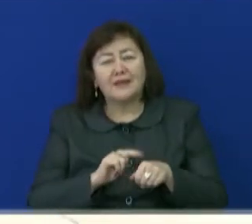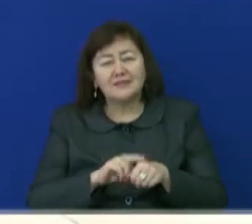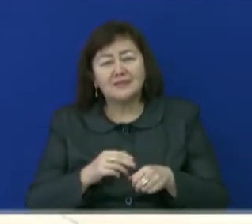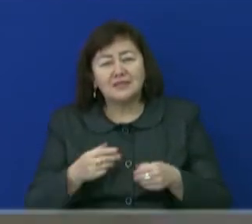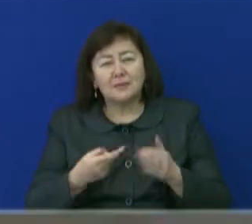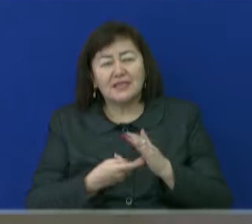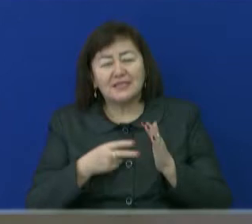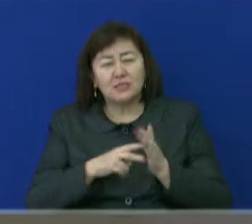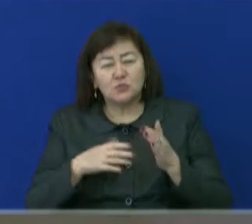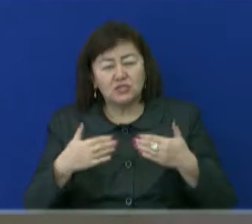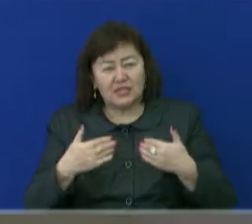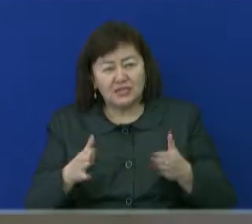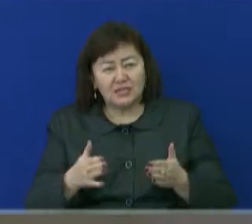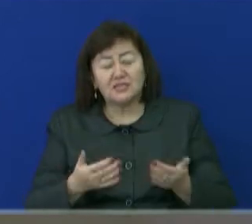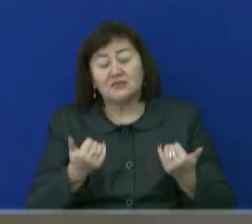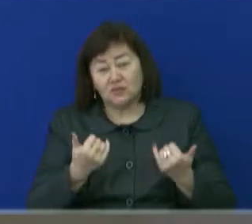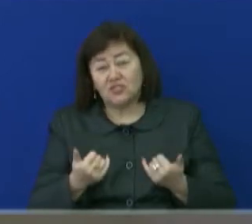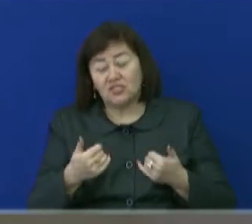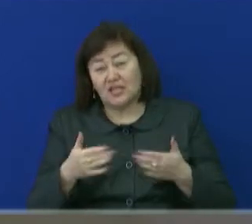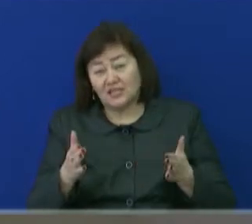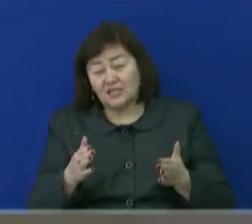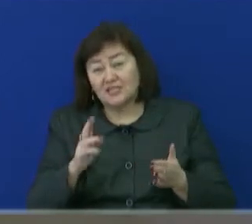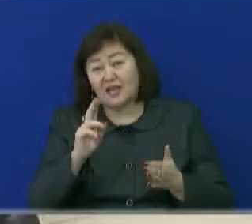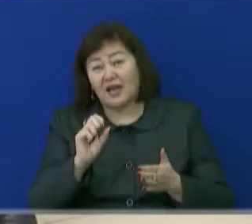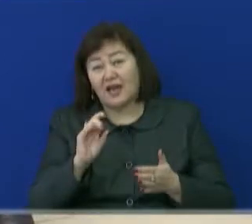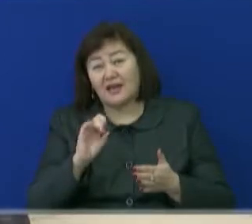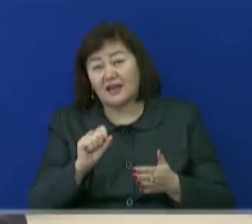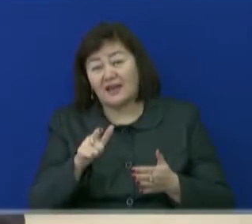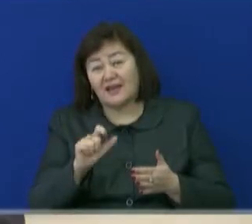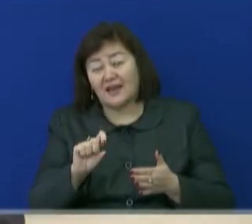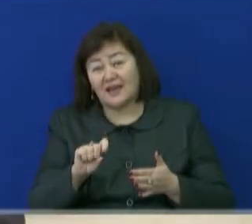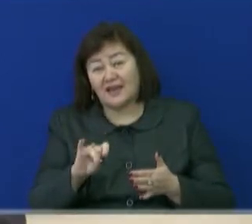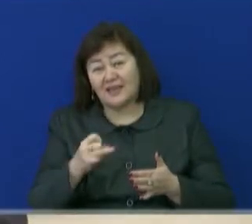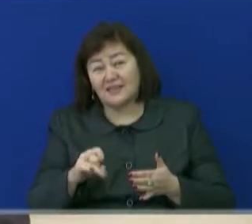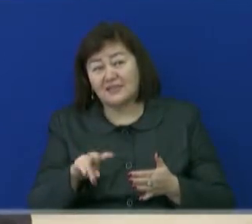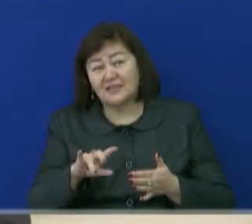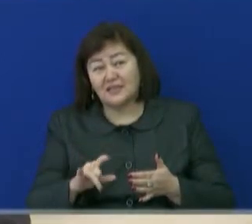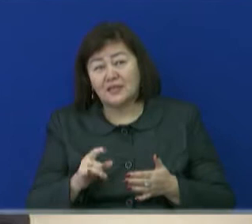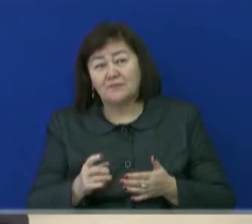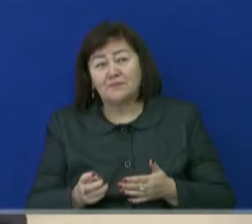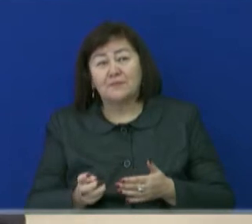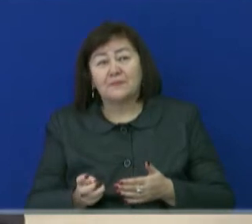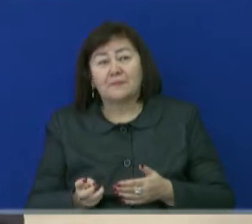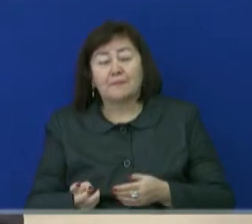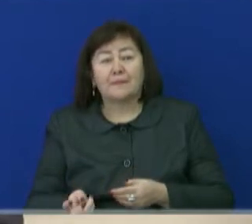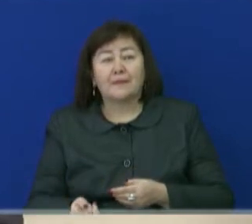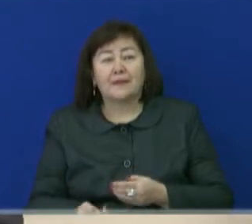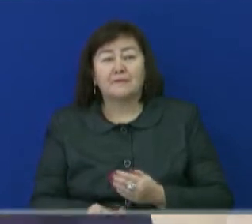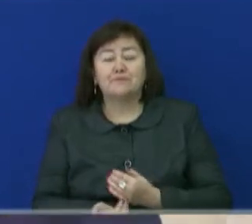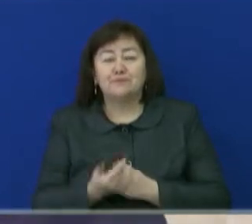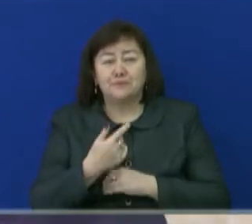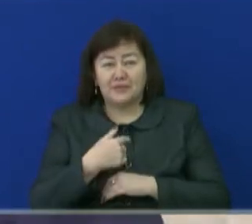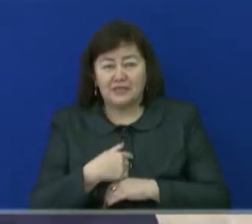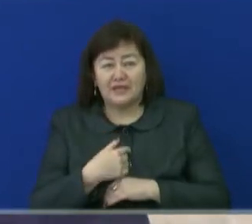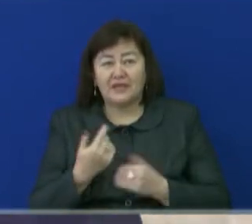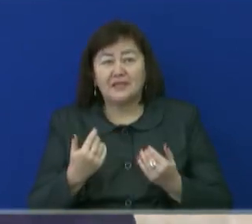қаламыздағы Қарағайлы шағын ауданында ашылып отыр. Полиция пунктінің ашылуына облыстық полиция департаментінің басшысы Сағат Мәдиев,